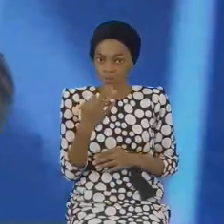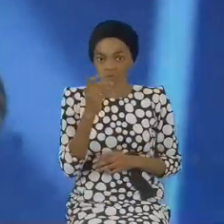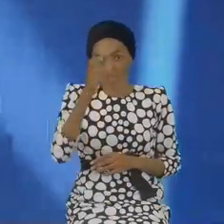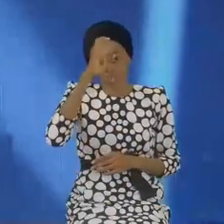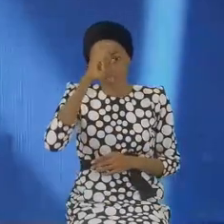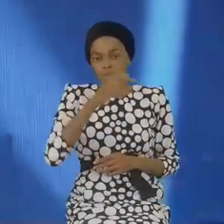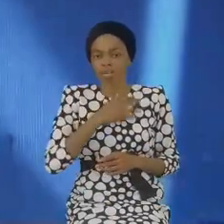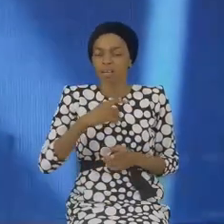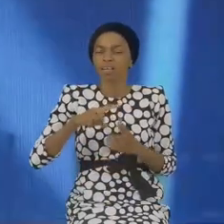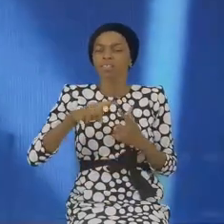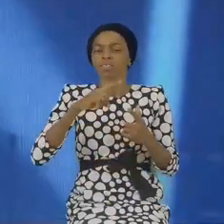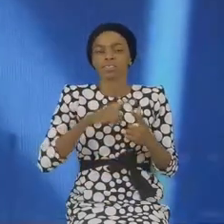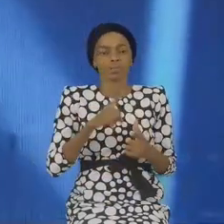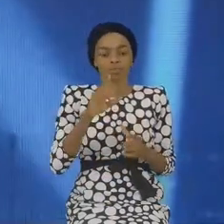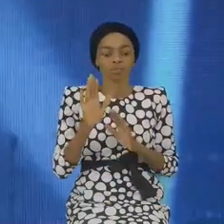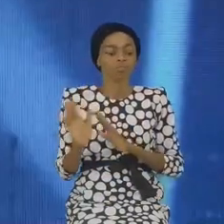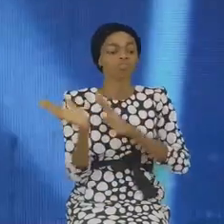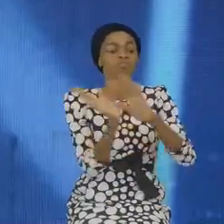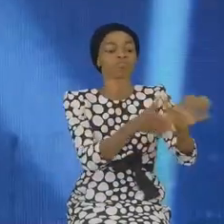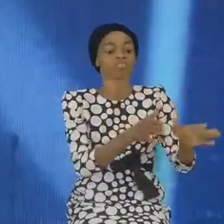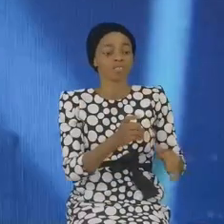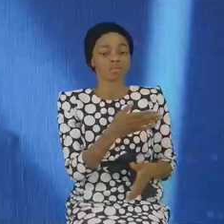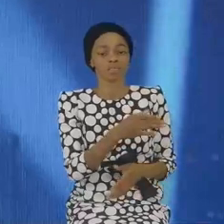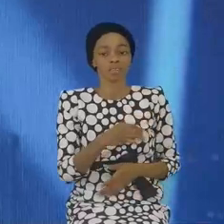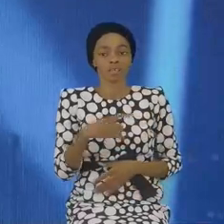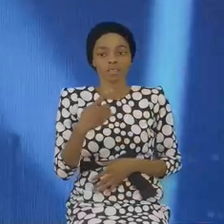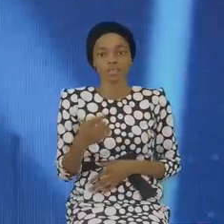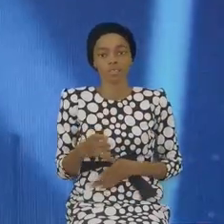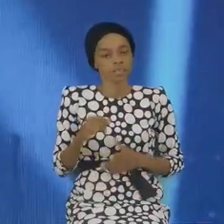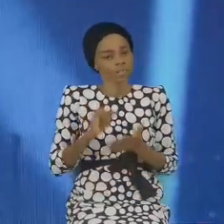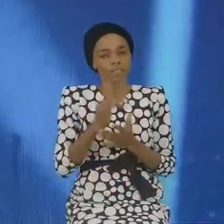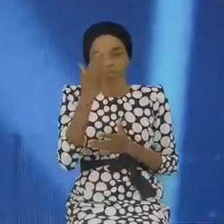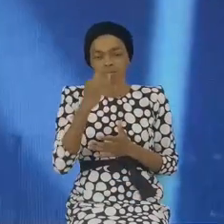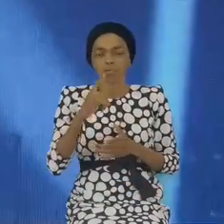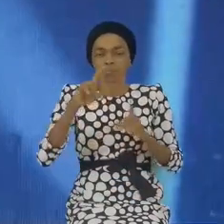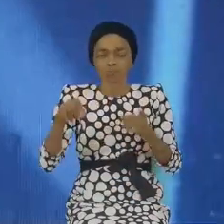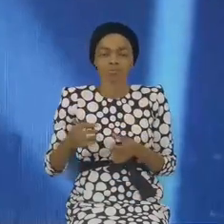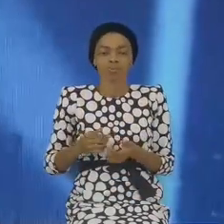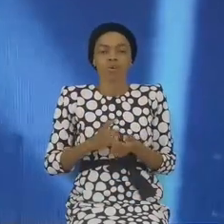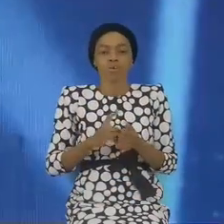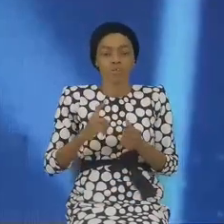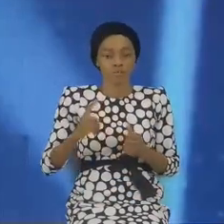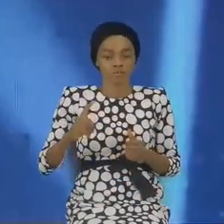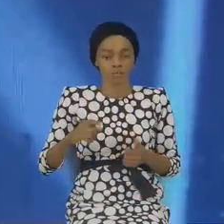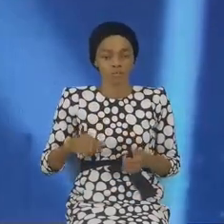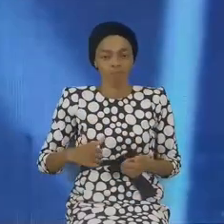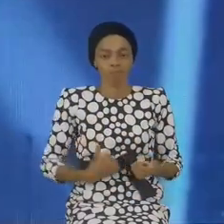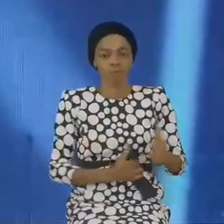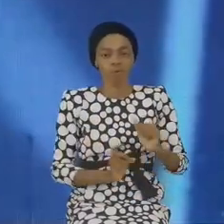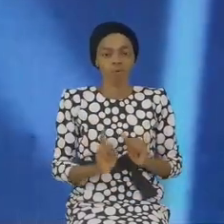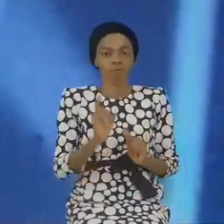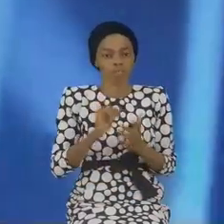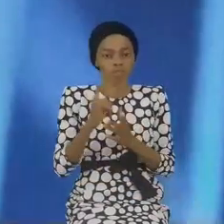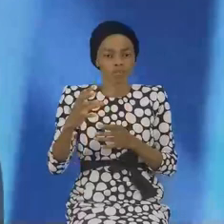ensuite vous ne laissez pas là-bas. C'est pourquoi nous faisons le suivi pour les faire traverser